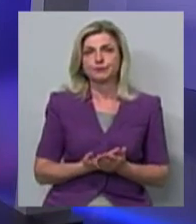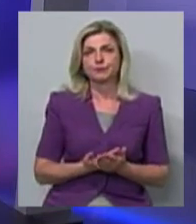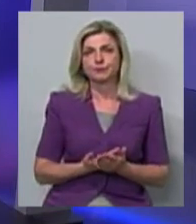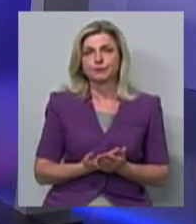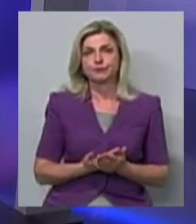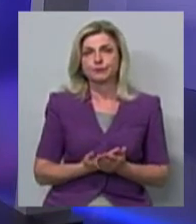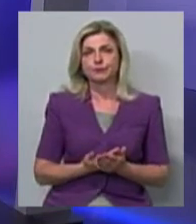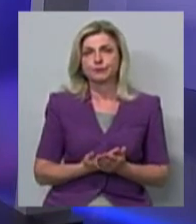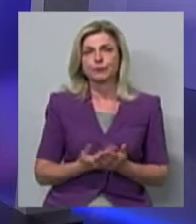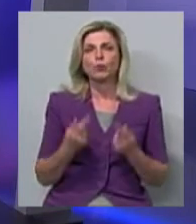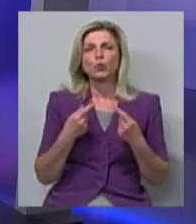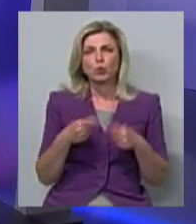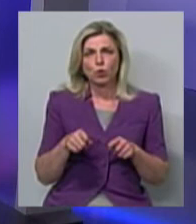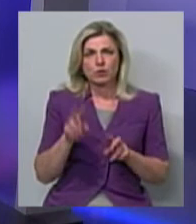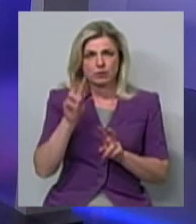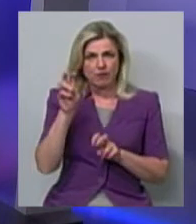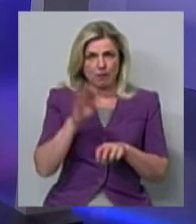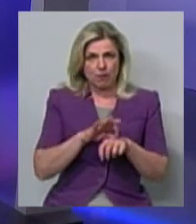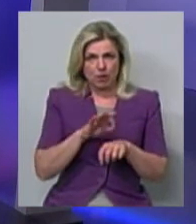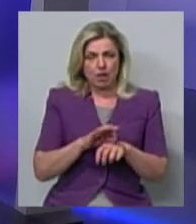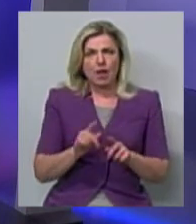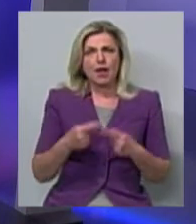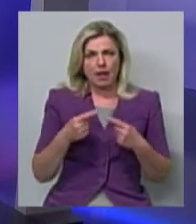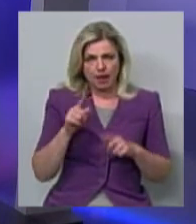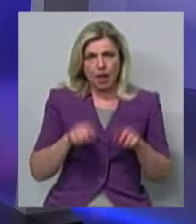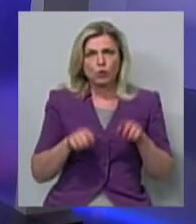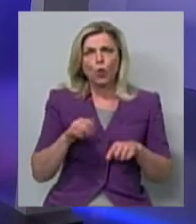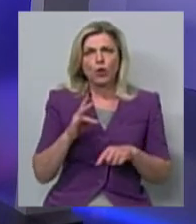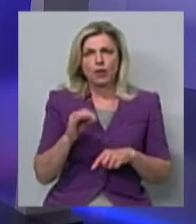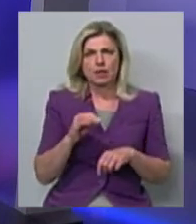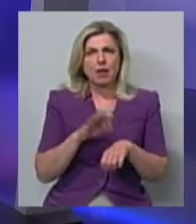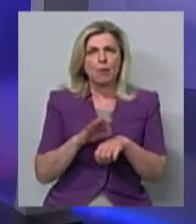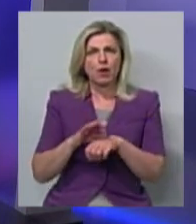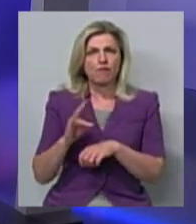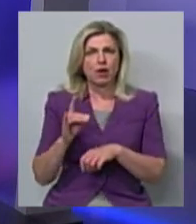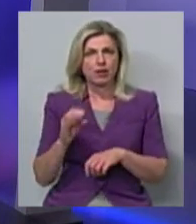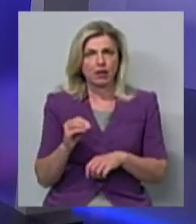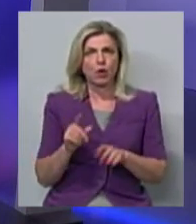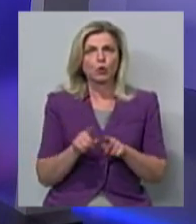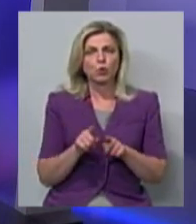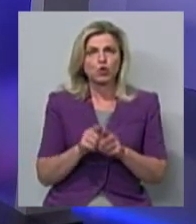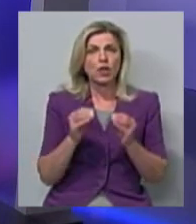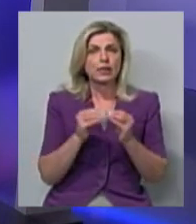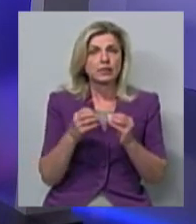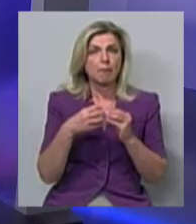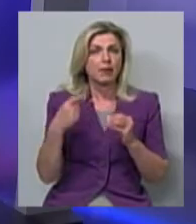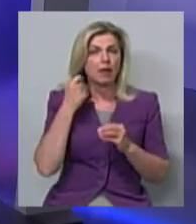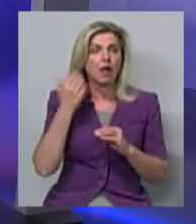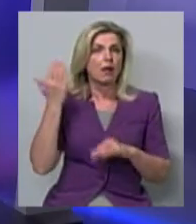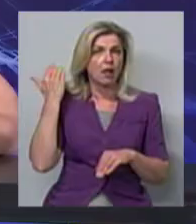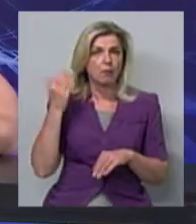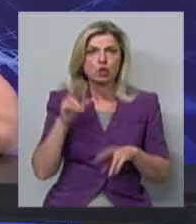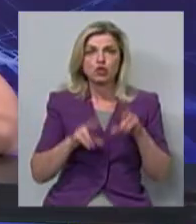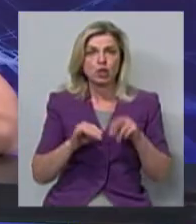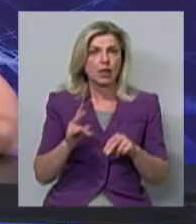спинальную амиотрофию, это тоже редкостное заболевание орфанное, которое тоже там, лет 10-15 назад считалось